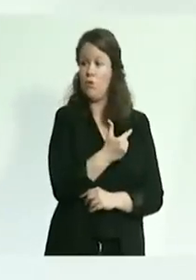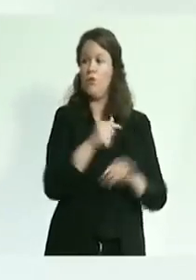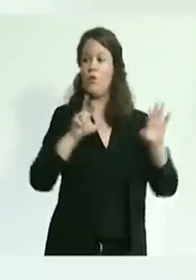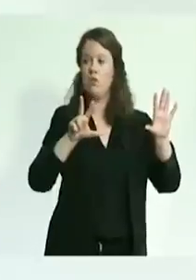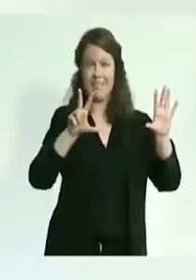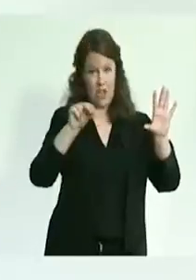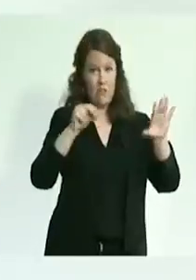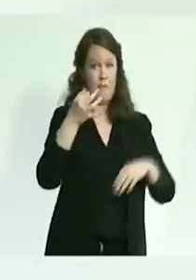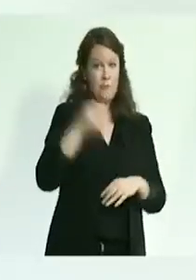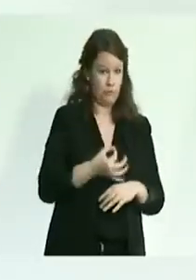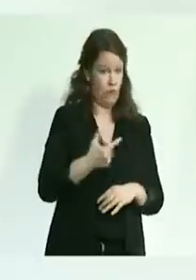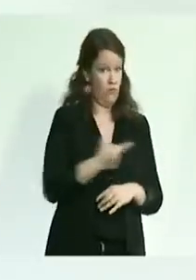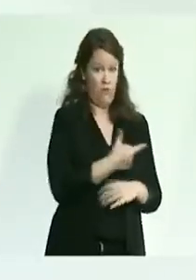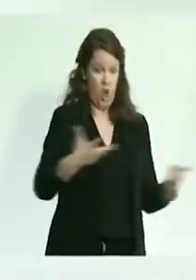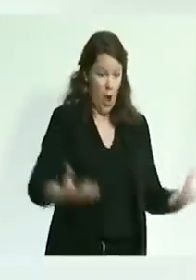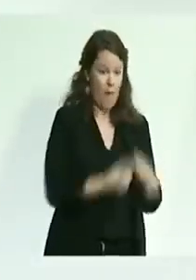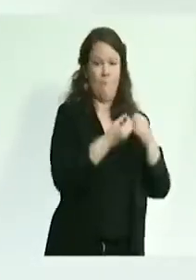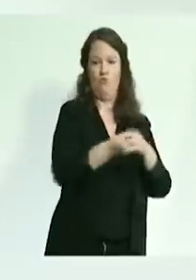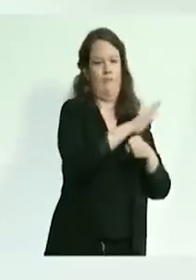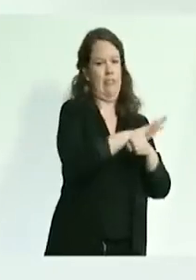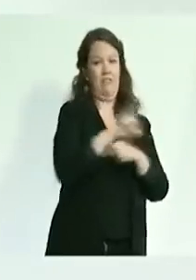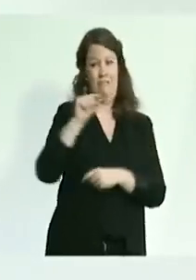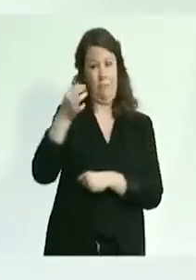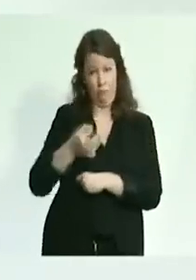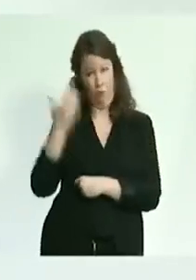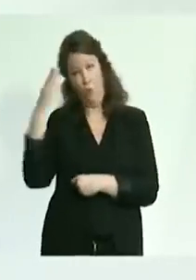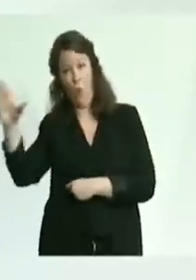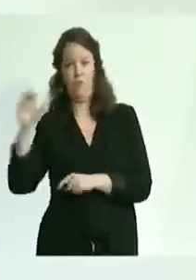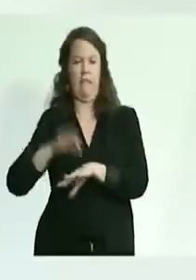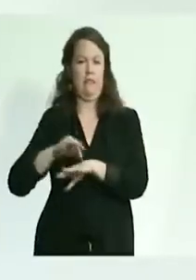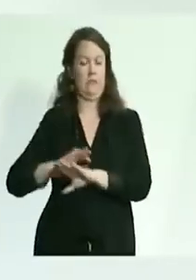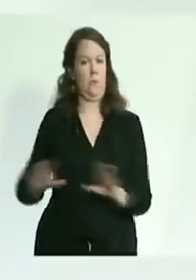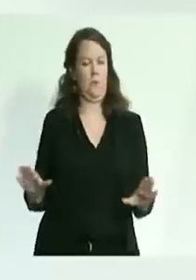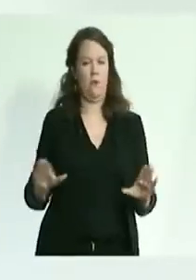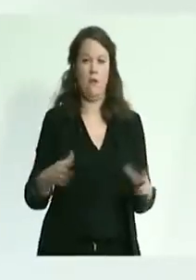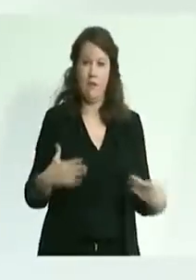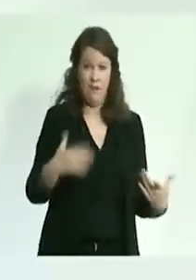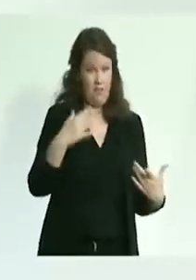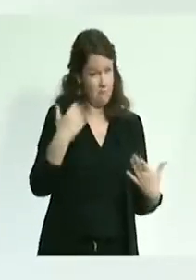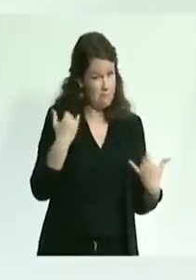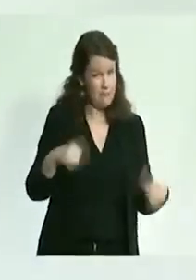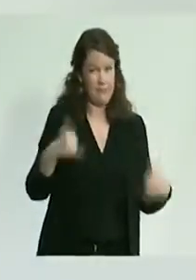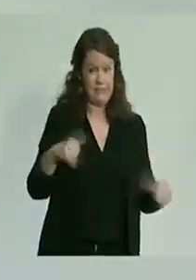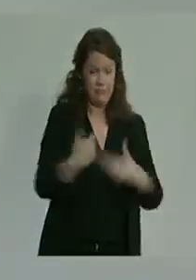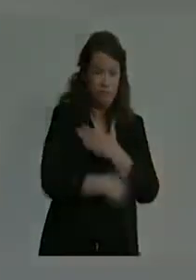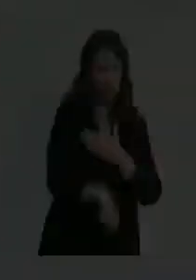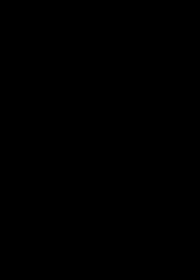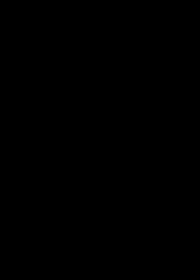réanimations françaises. La pression sur les capacités de réanimation devrait encore s'accentuer dans les semaines à venir.